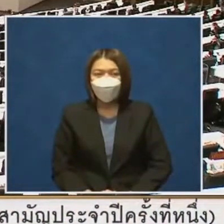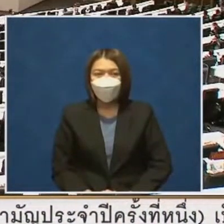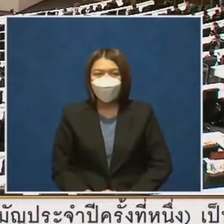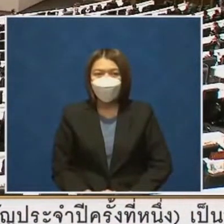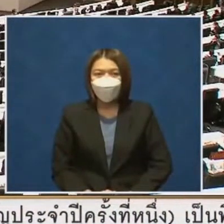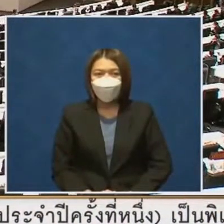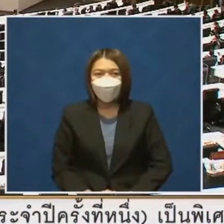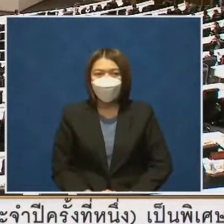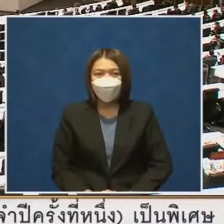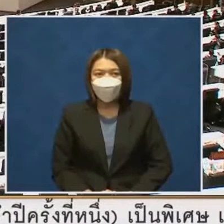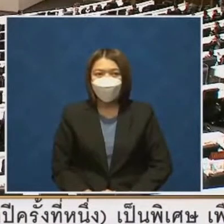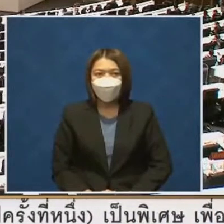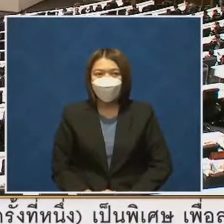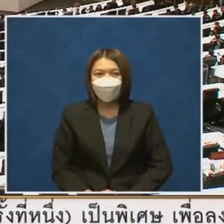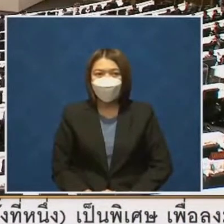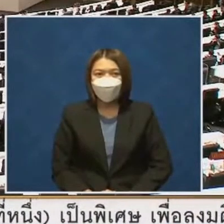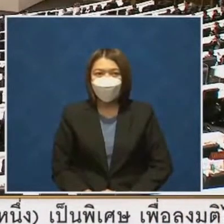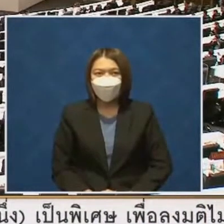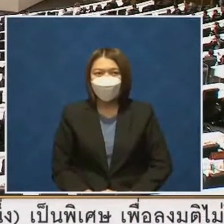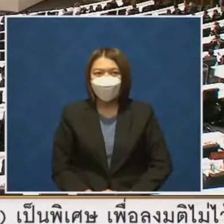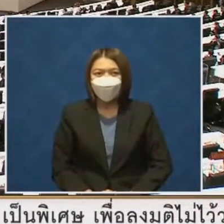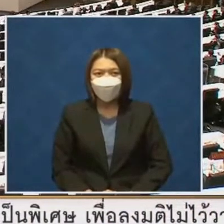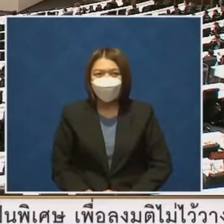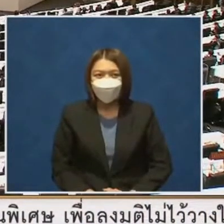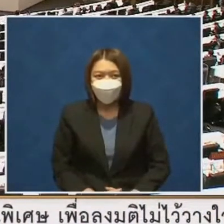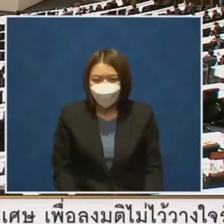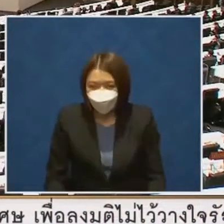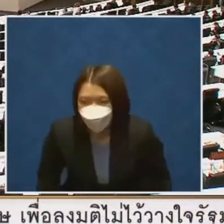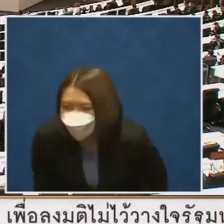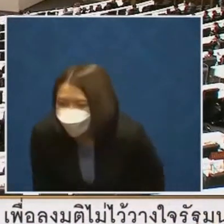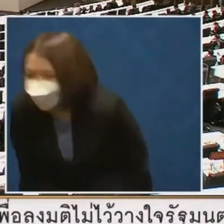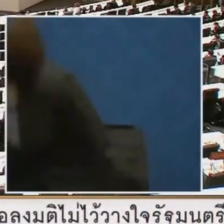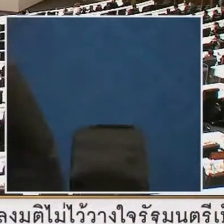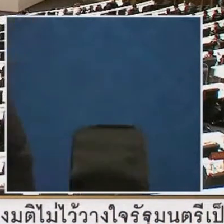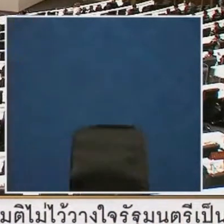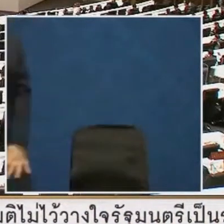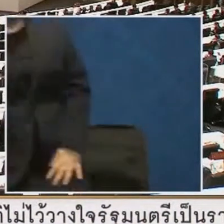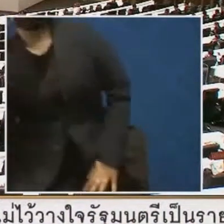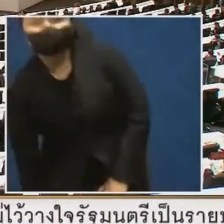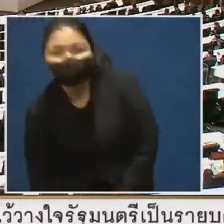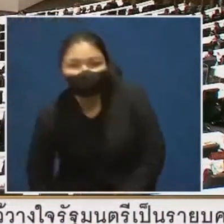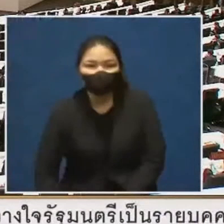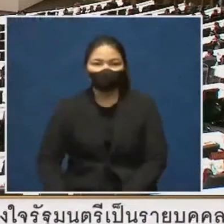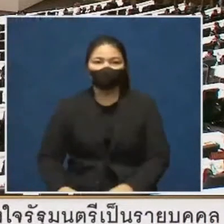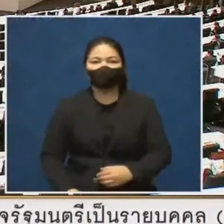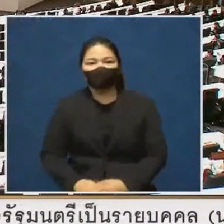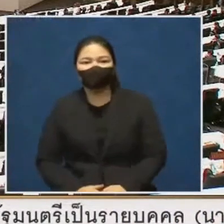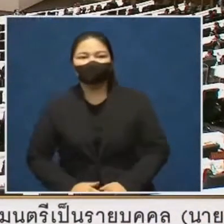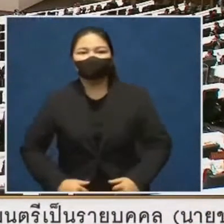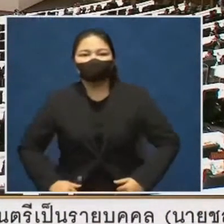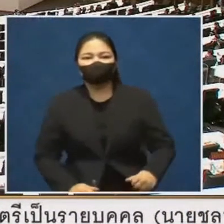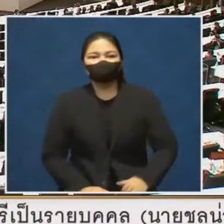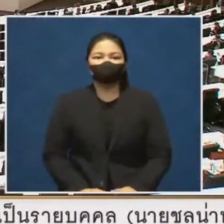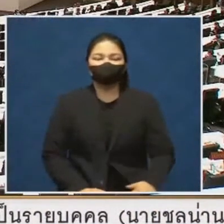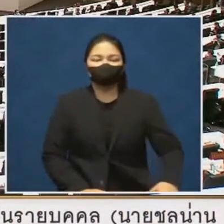มันก็เหมือนเป็นการโดนด่าก่อนจะเลือกตั้งอ่ะคะแนนส่งคะแนนเสียงความนิยมชมชอบอ่ะก็อาจจะส่งผลกระทบไปด้วย ใ